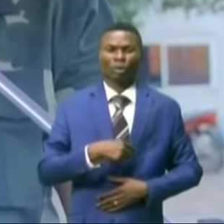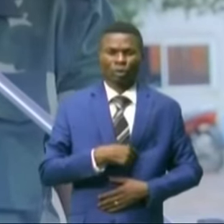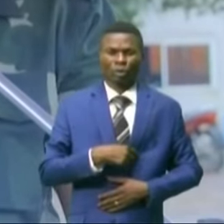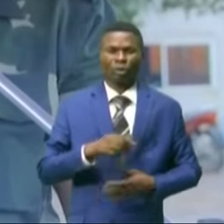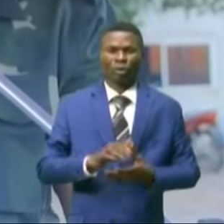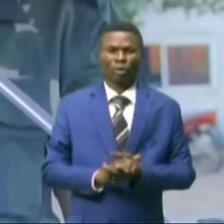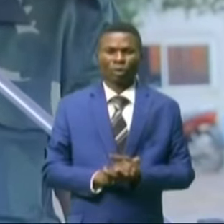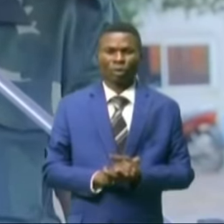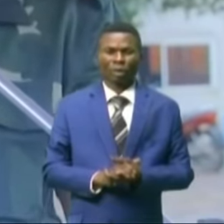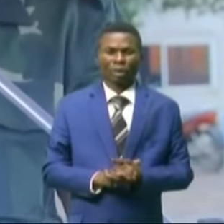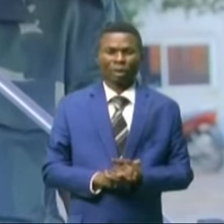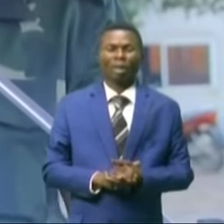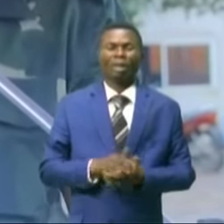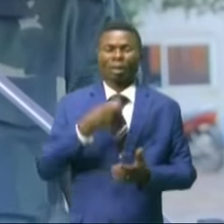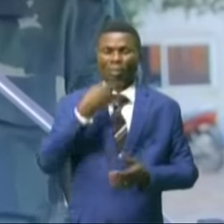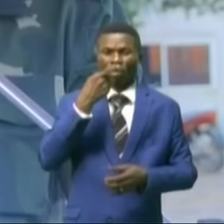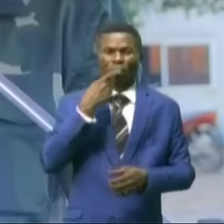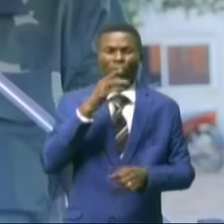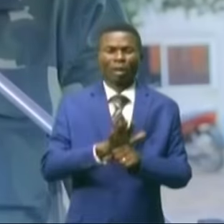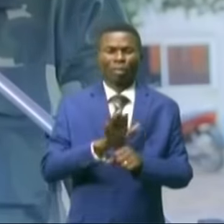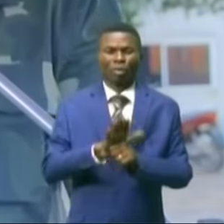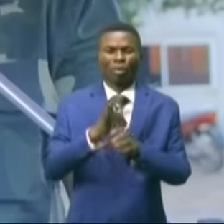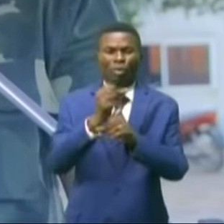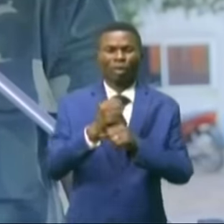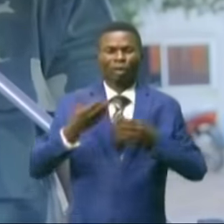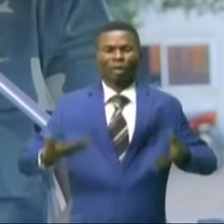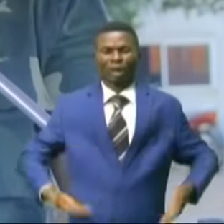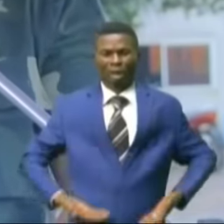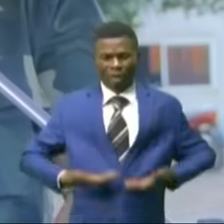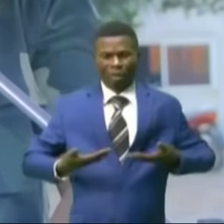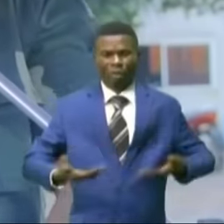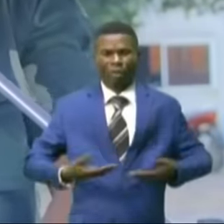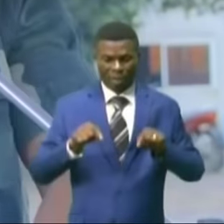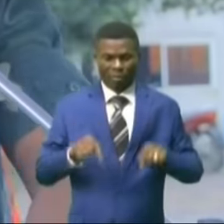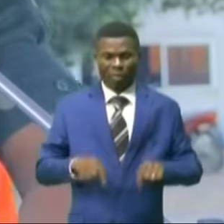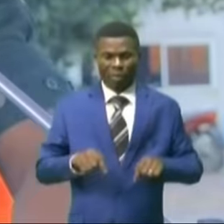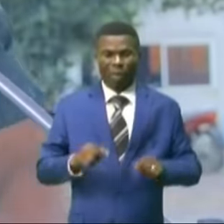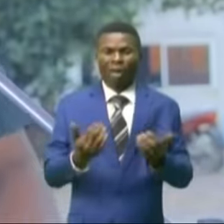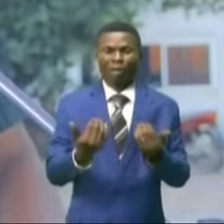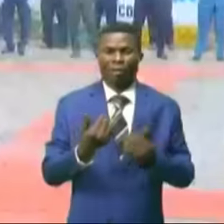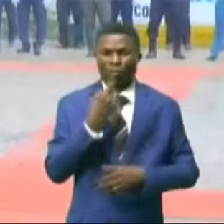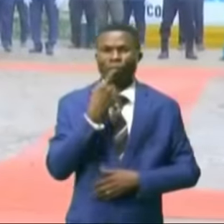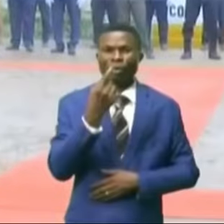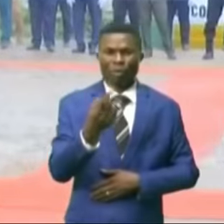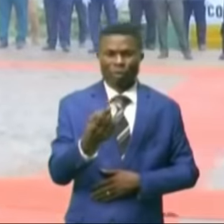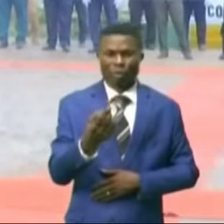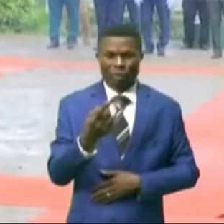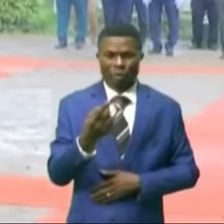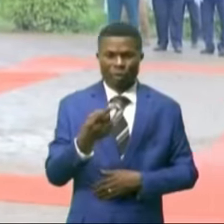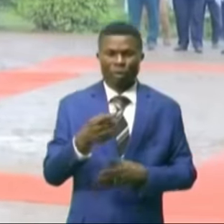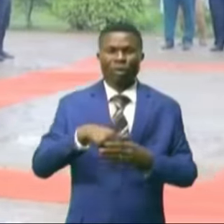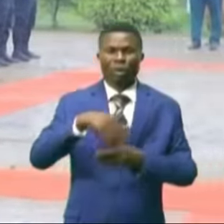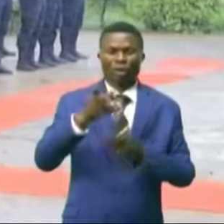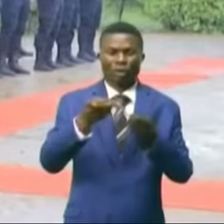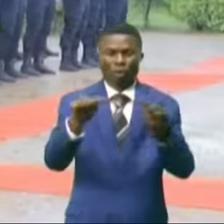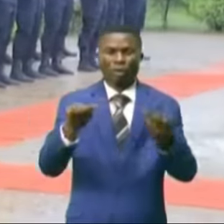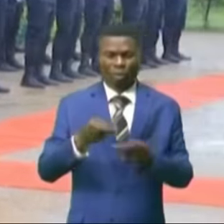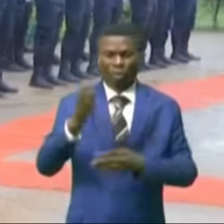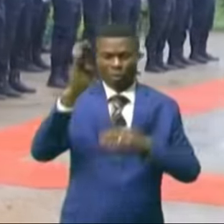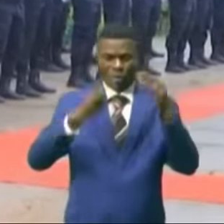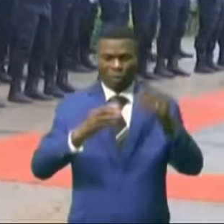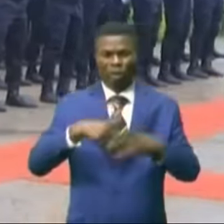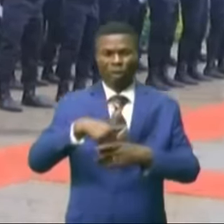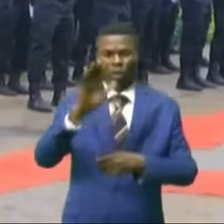entrée pluvieuse, entrée heureuse. Mais là, je vais dire sortie pluvieuse, sortie